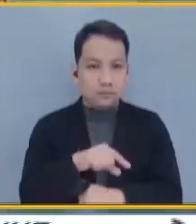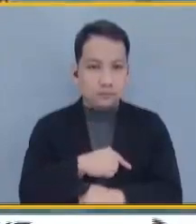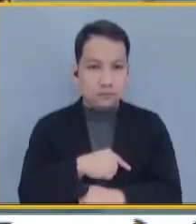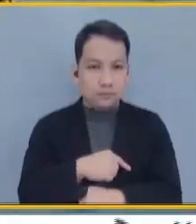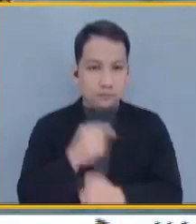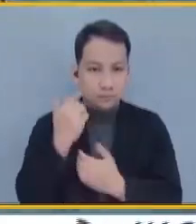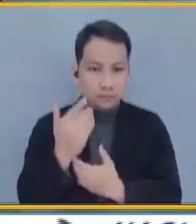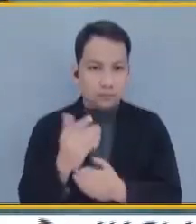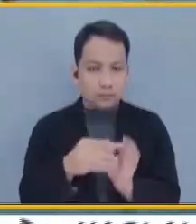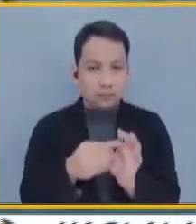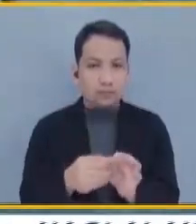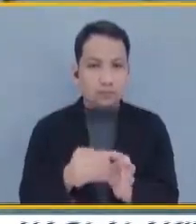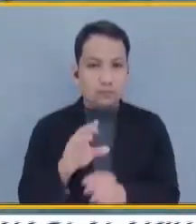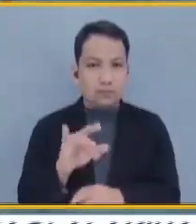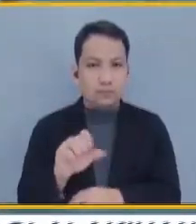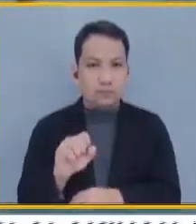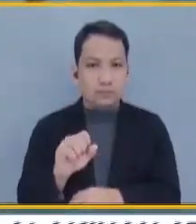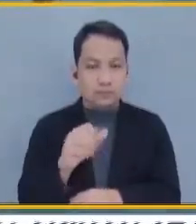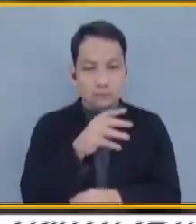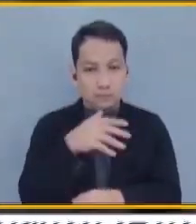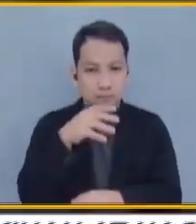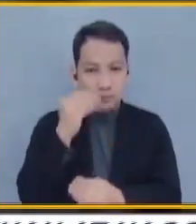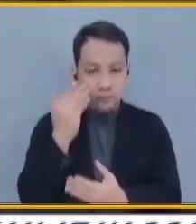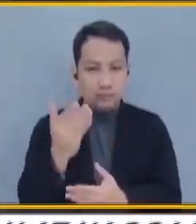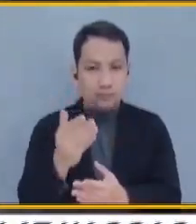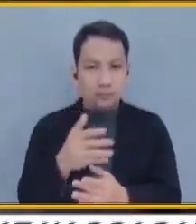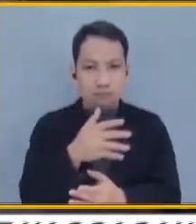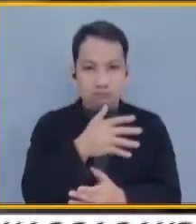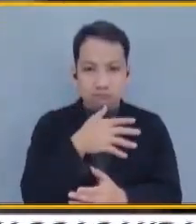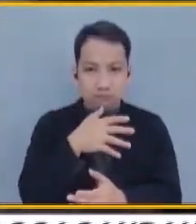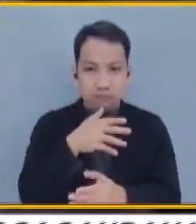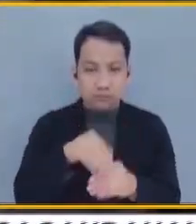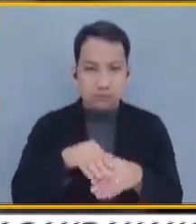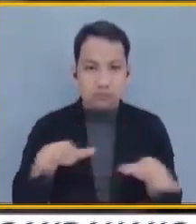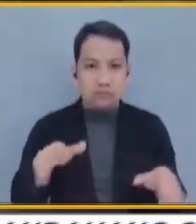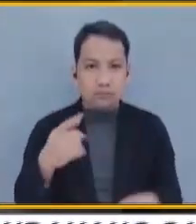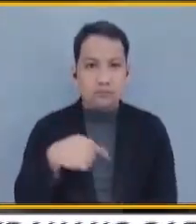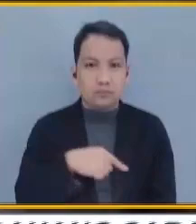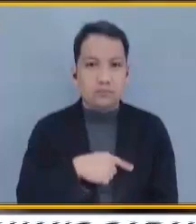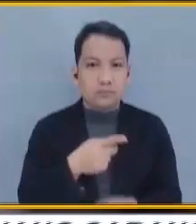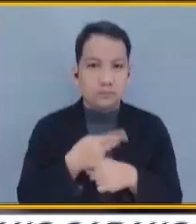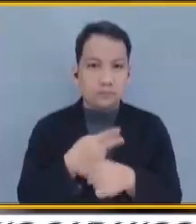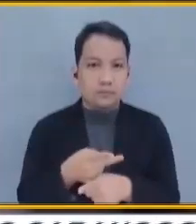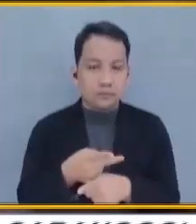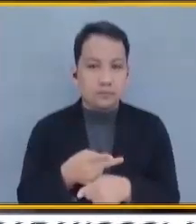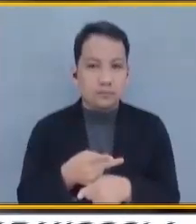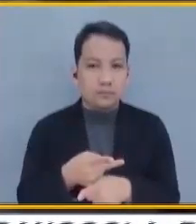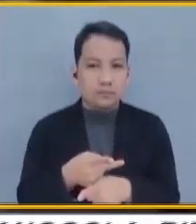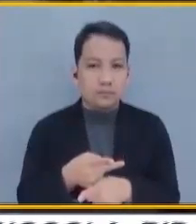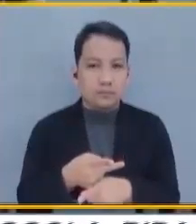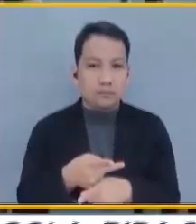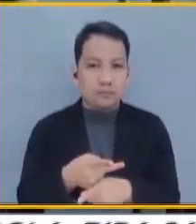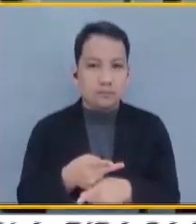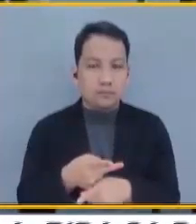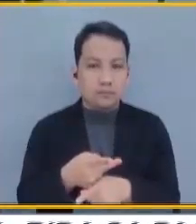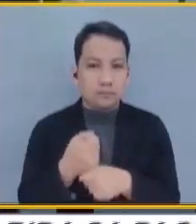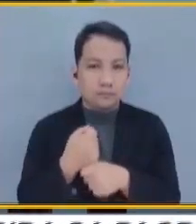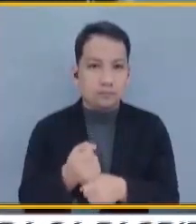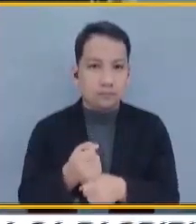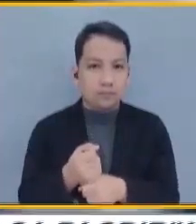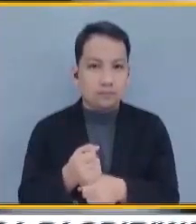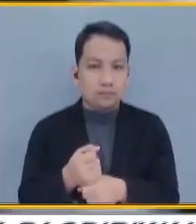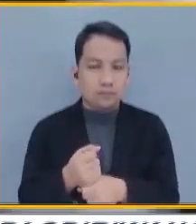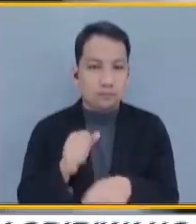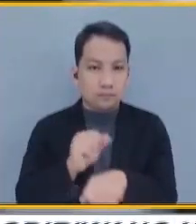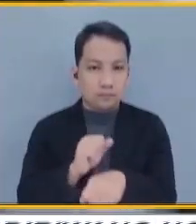farming. Tiwala rin ang mga mangisda na mapalalakas ang kanilang produksyon ng talaba at makapaglilikha ng mga oportunidad sa pangkabuhayan